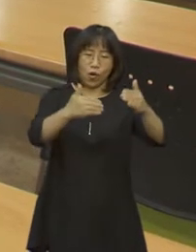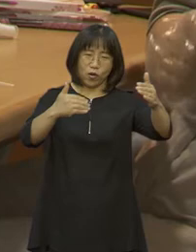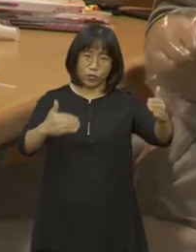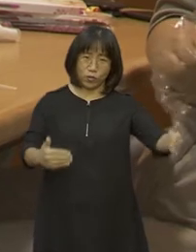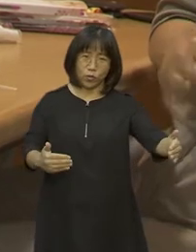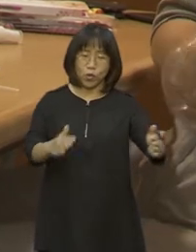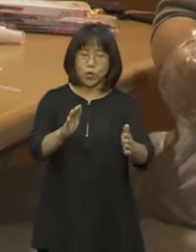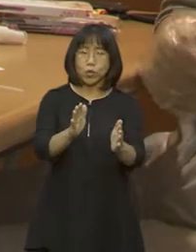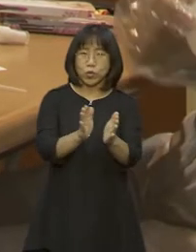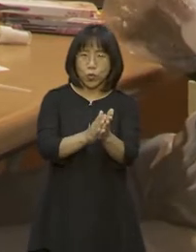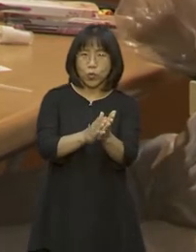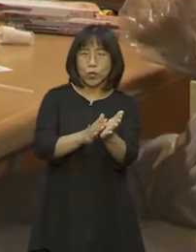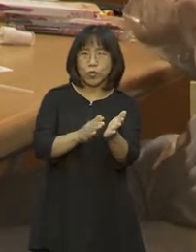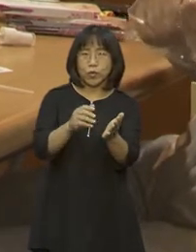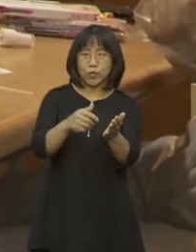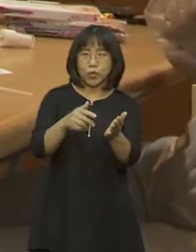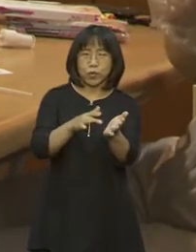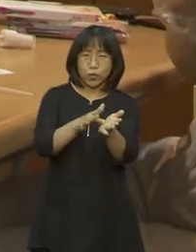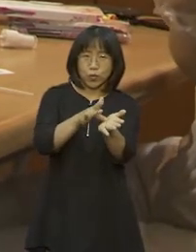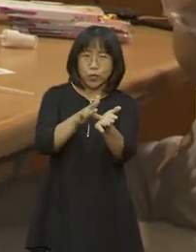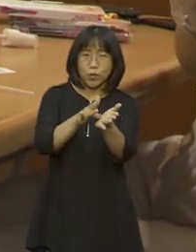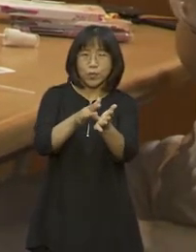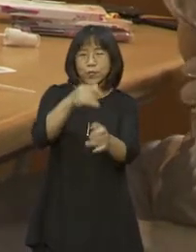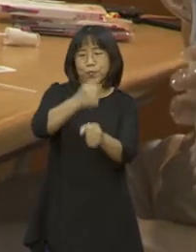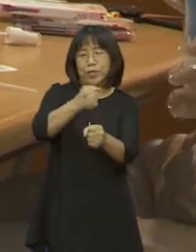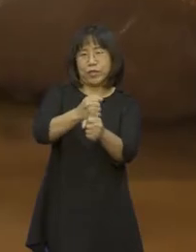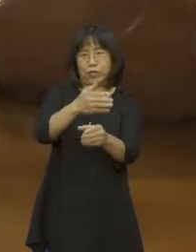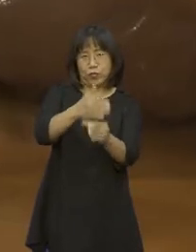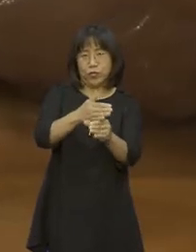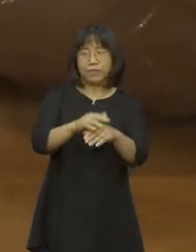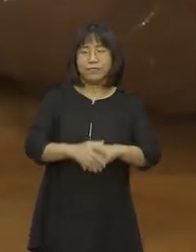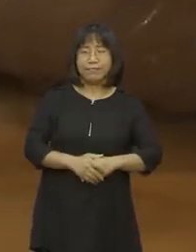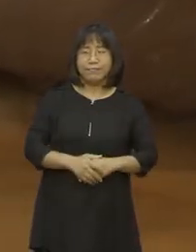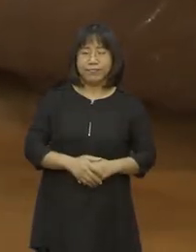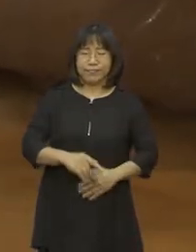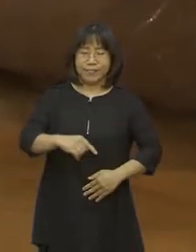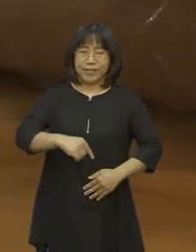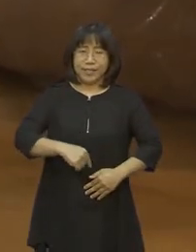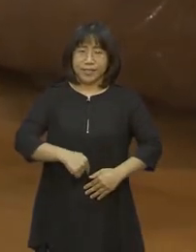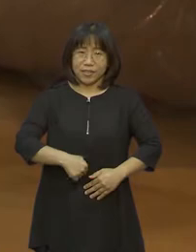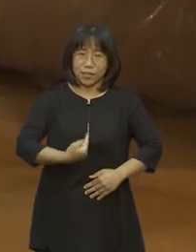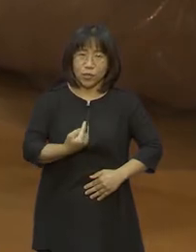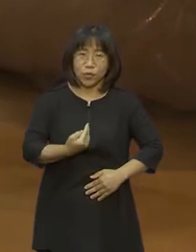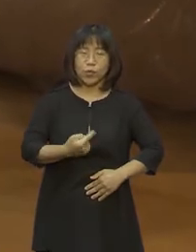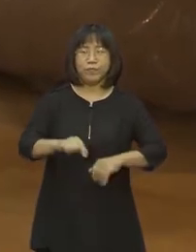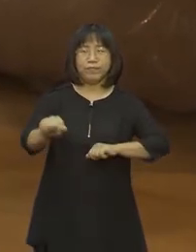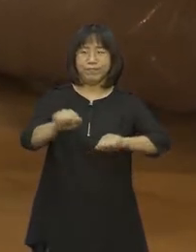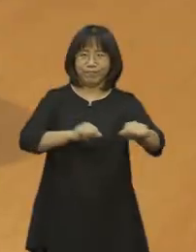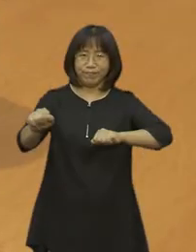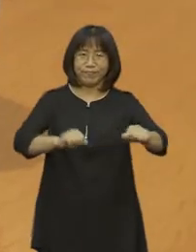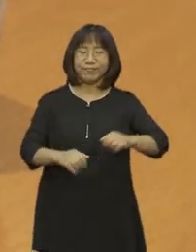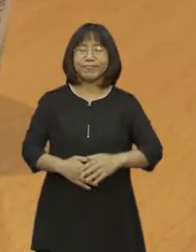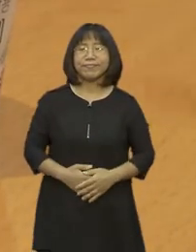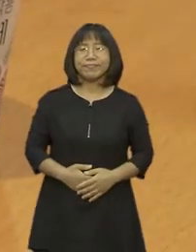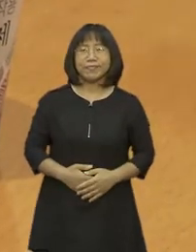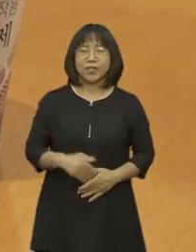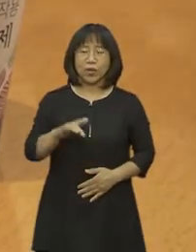만들고 있습니다. 작은 손길이지만 코로나 극복을 위해 자발적으로 팔을 걷어붙였습니다.